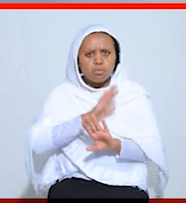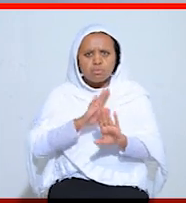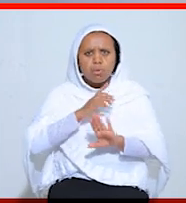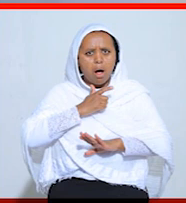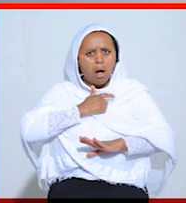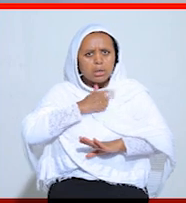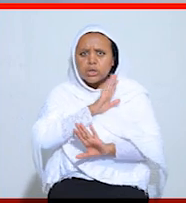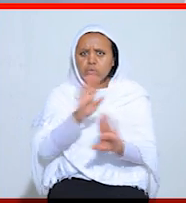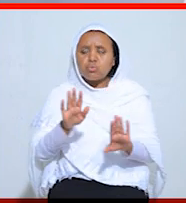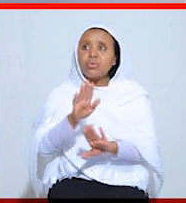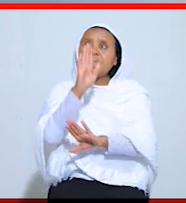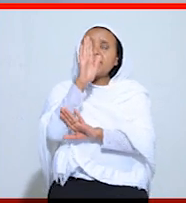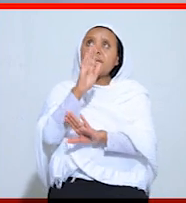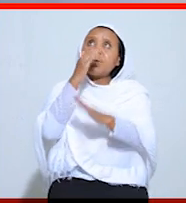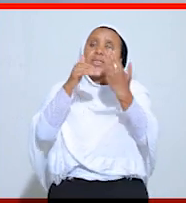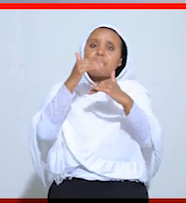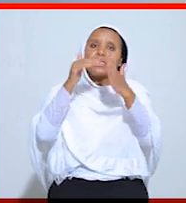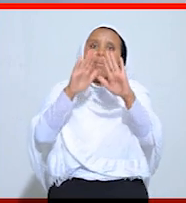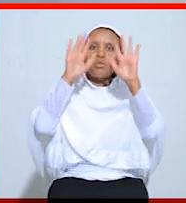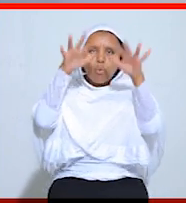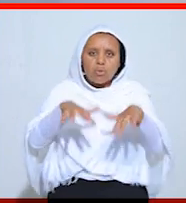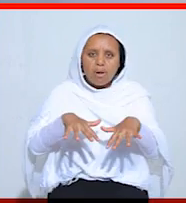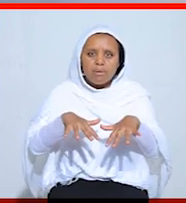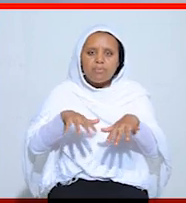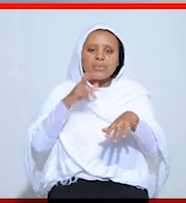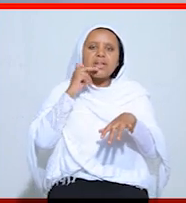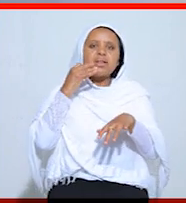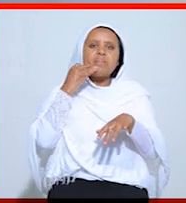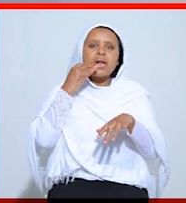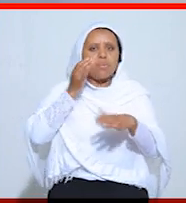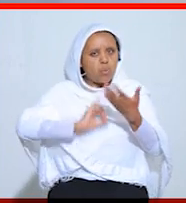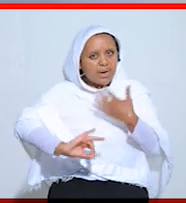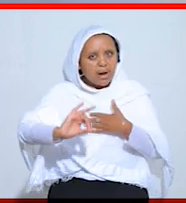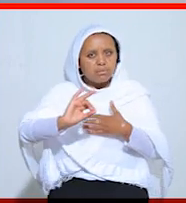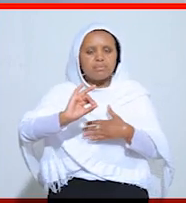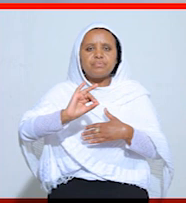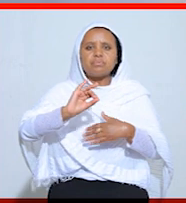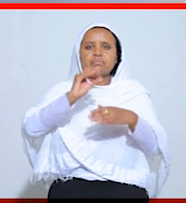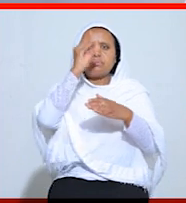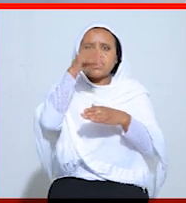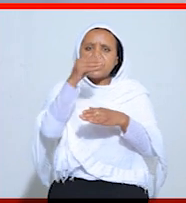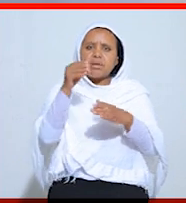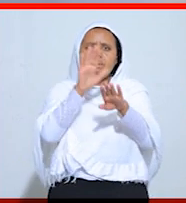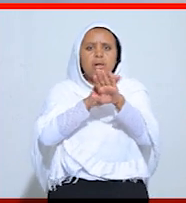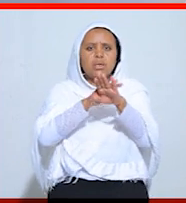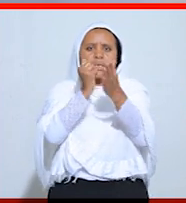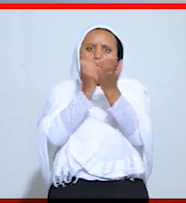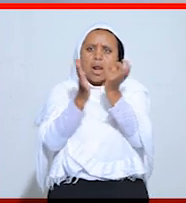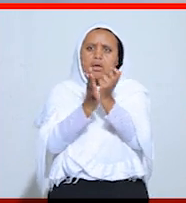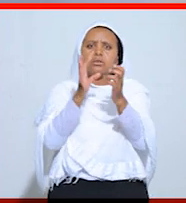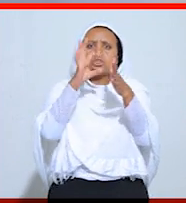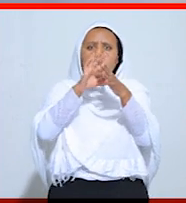አትዘኑ አትተክዙ እግዚአብሔር ከሰማይ ሰማያት ይወርዳል ከድንግል ማርያም ይወለዳል በመልዕልተ መስቀል